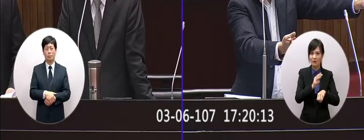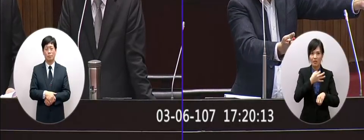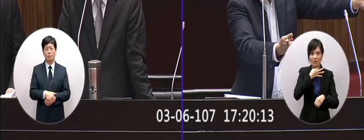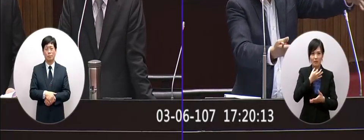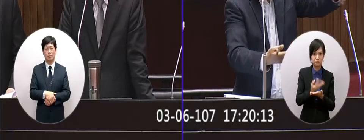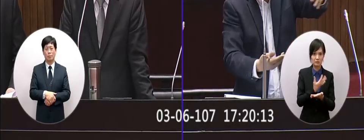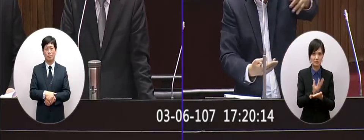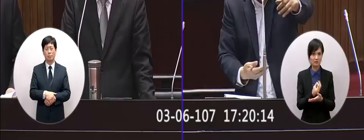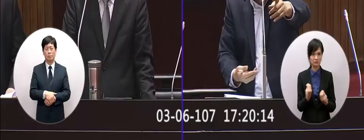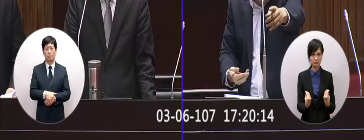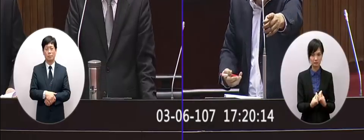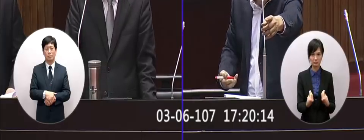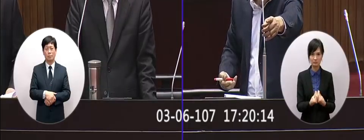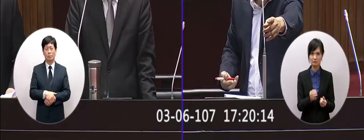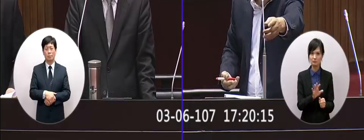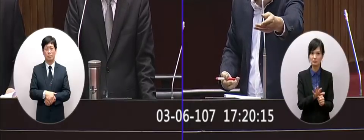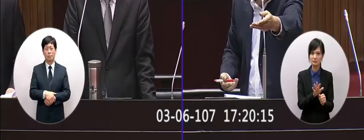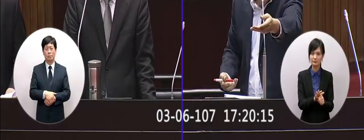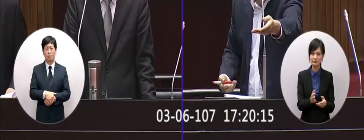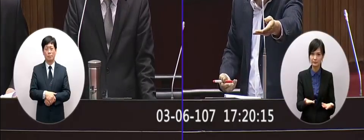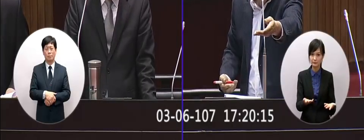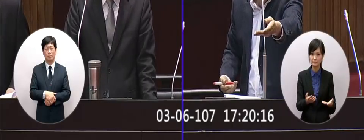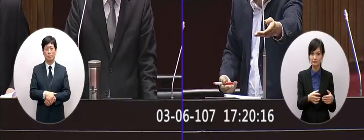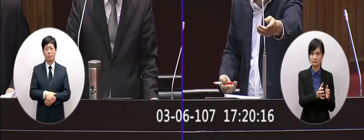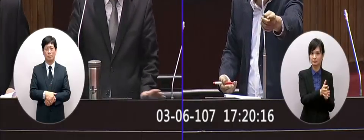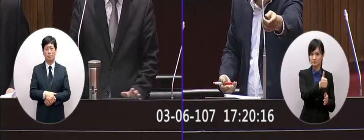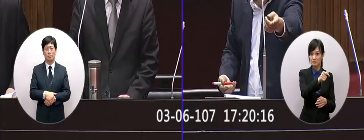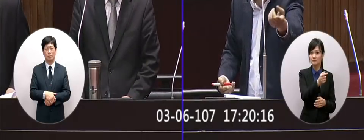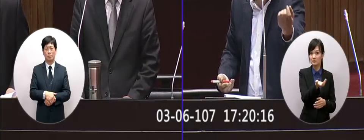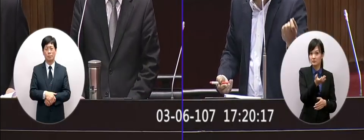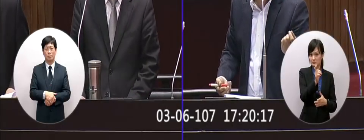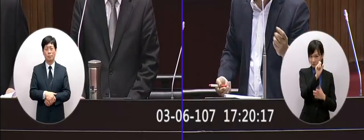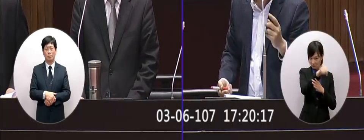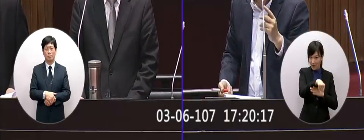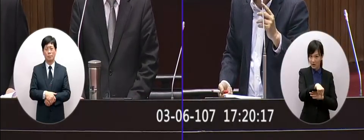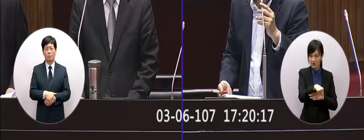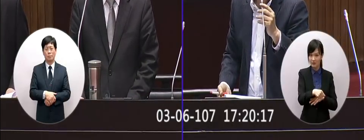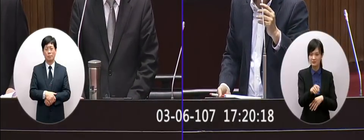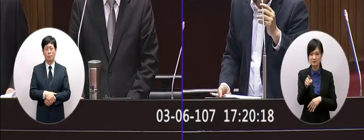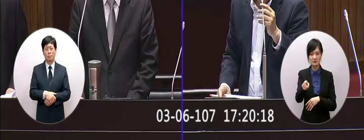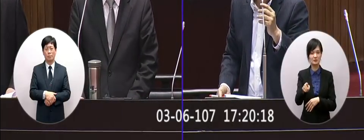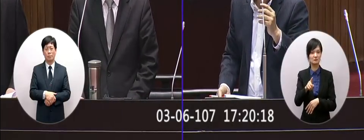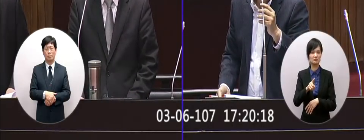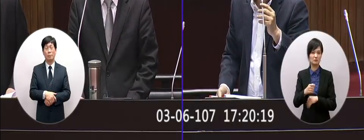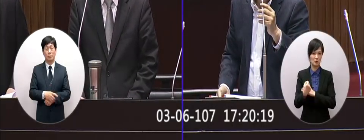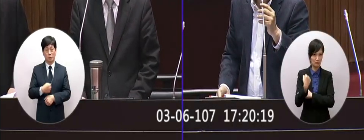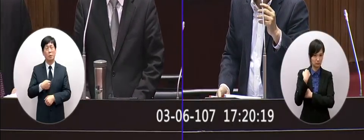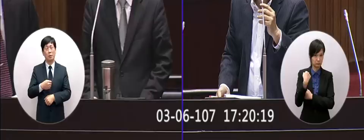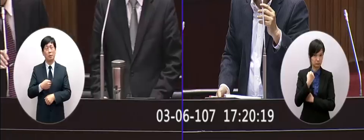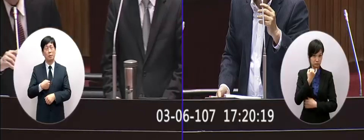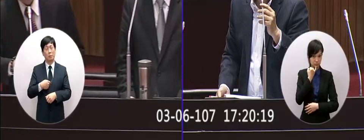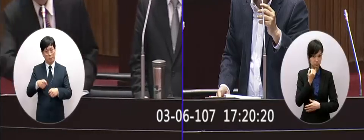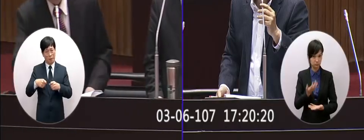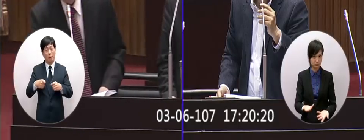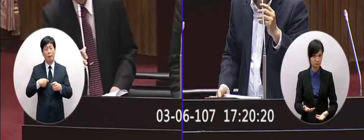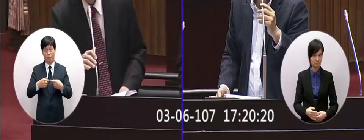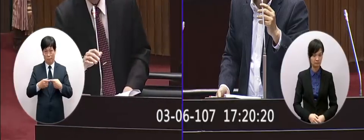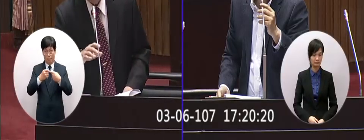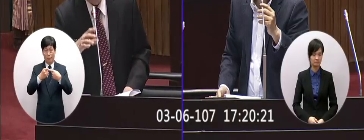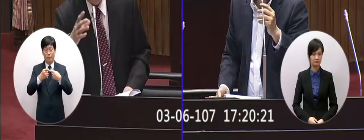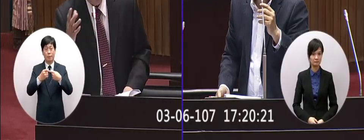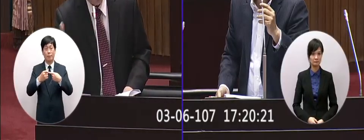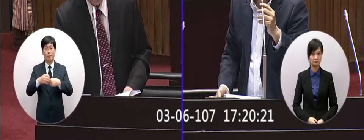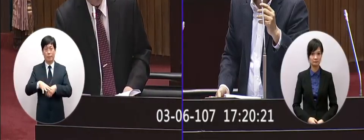啊！所以，这个部长、院长都安尼承诺啊，你较积极一点好唔好？ 我系安尼啦吼，第一个就是等于